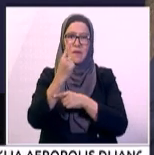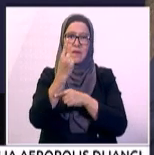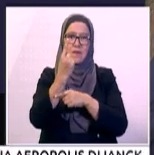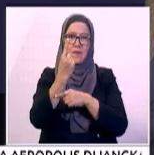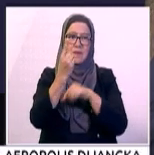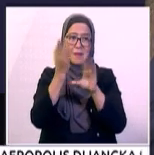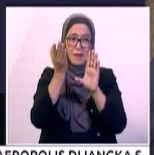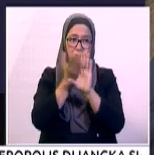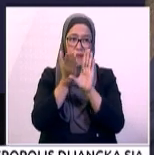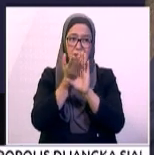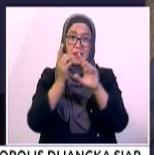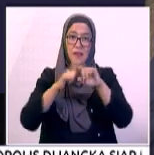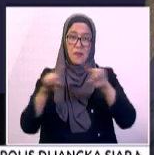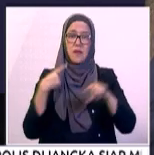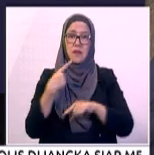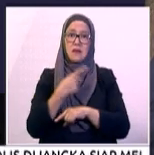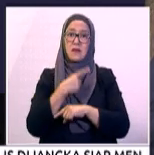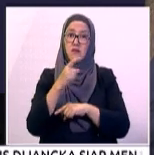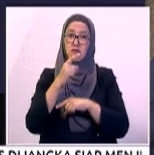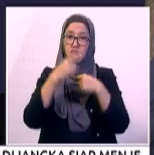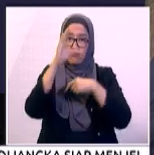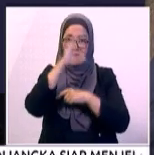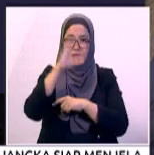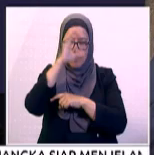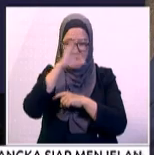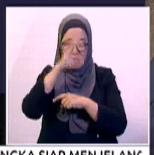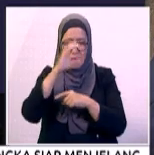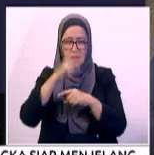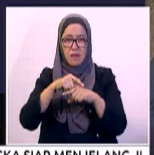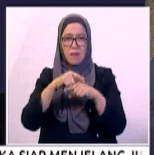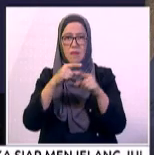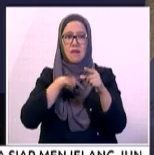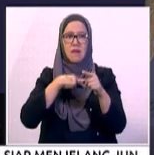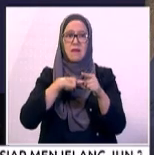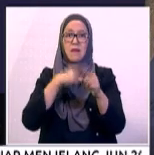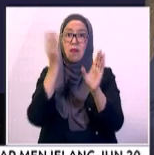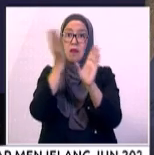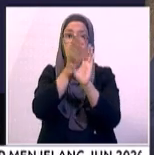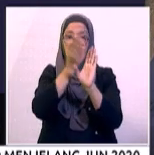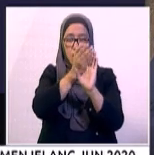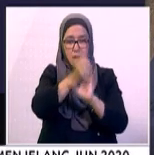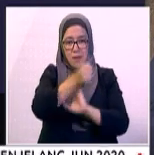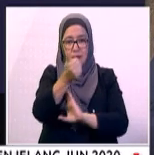tapi kita juga mencari funder ataupun bank-bank yang lain yang menawarkan